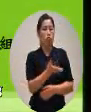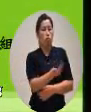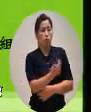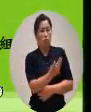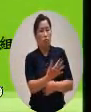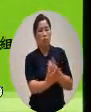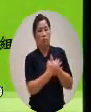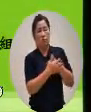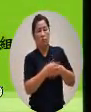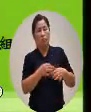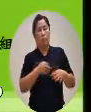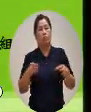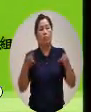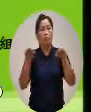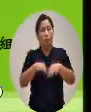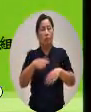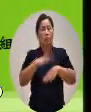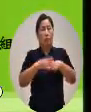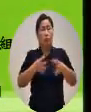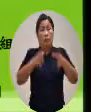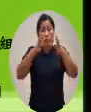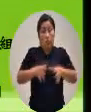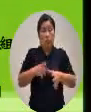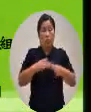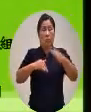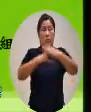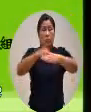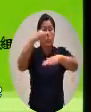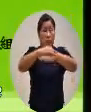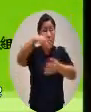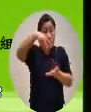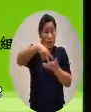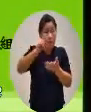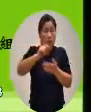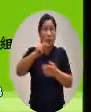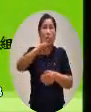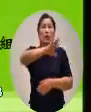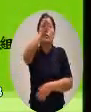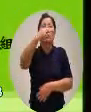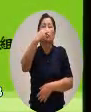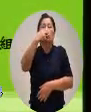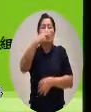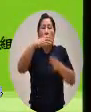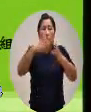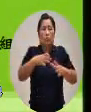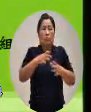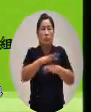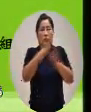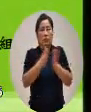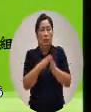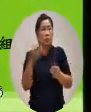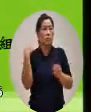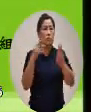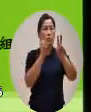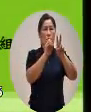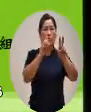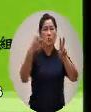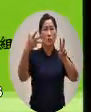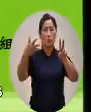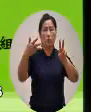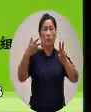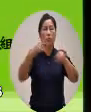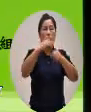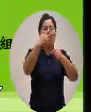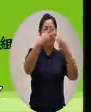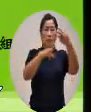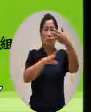呢他成立了一個氣候變遷的諮詢委員會這樣一個專家的團體從2008年8月開始運